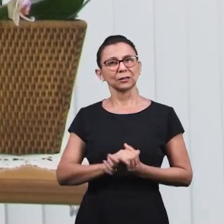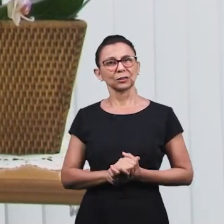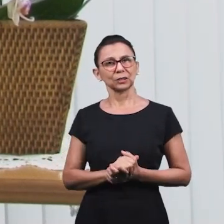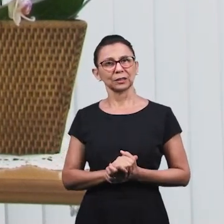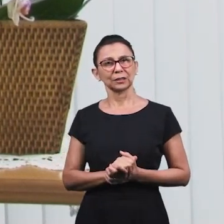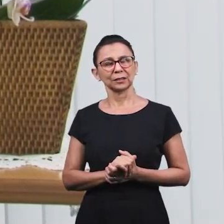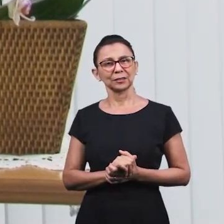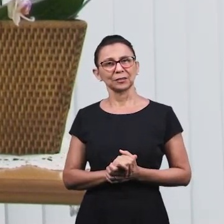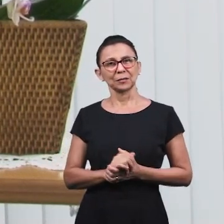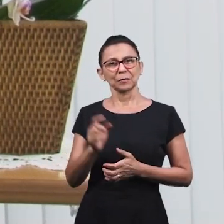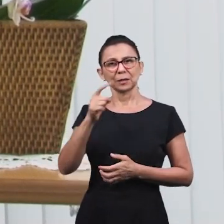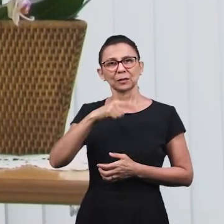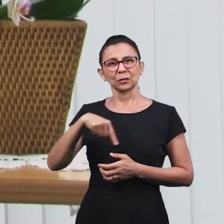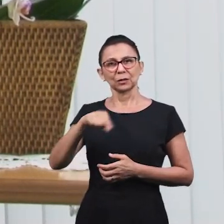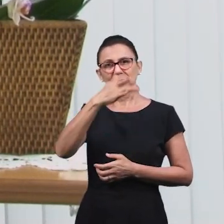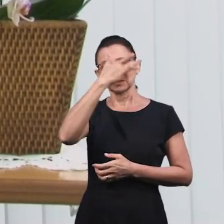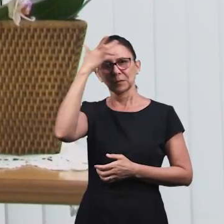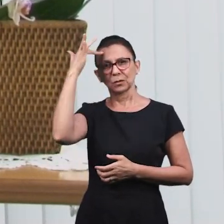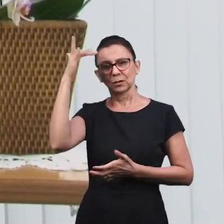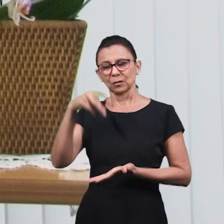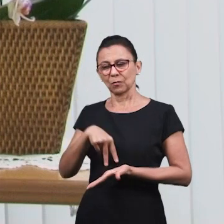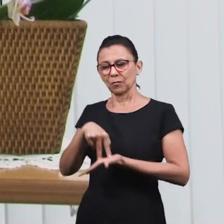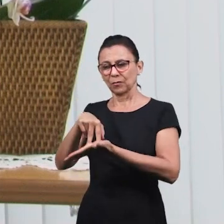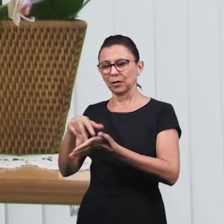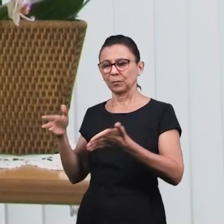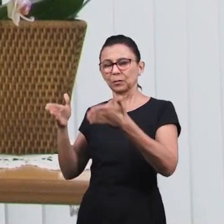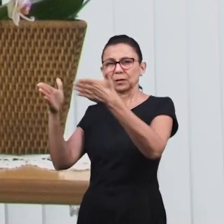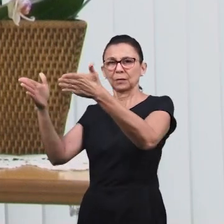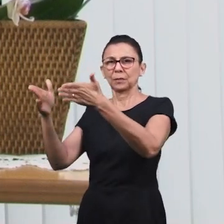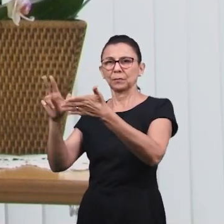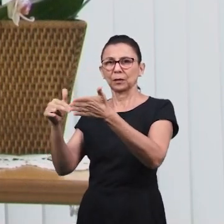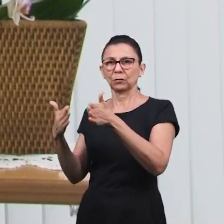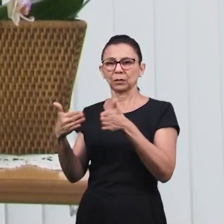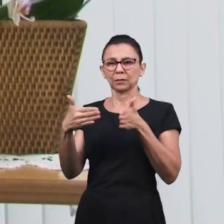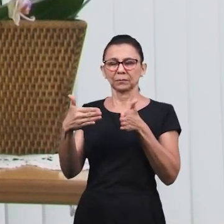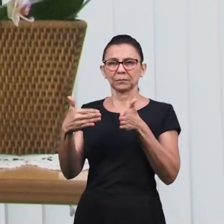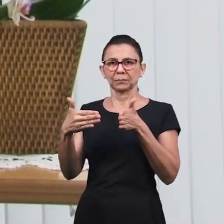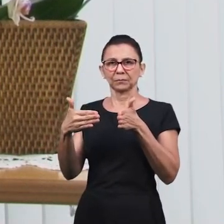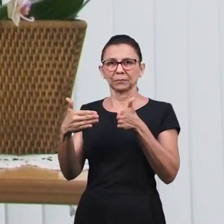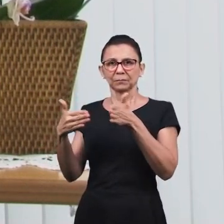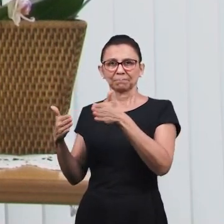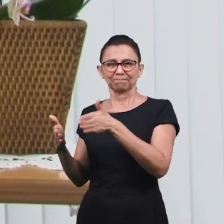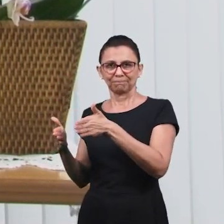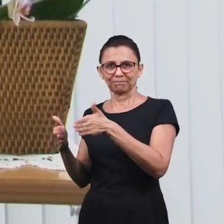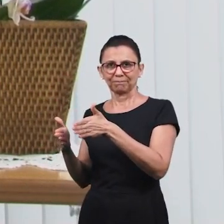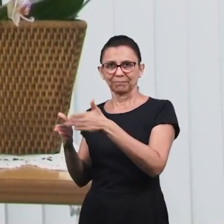Cela, c'est un message d'alerte pour ceux qui sont dans le chemin.